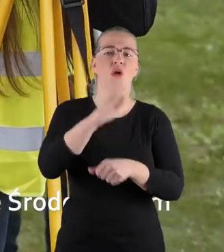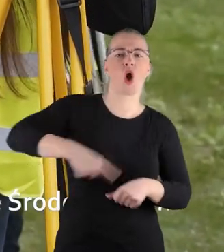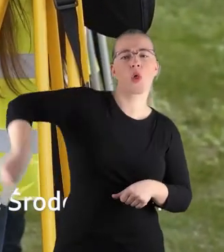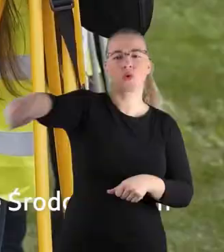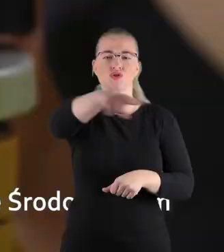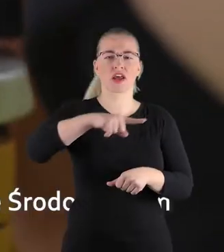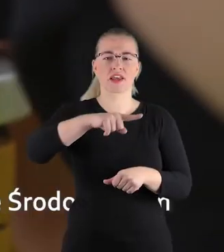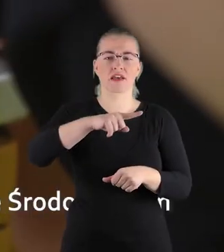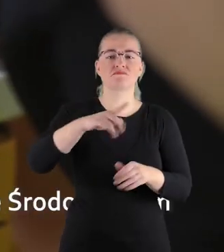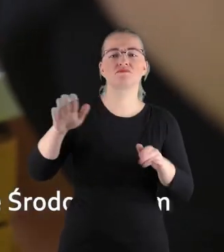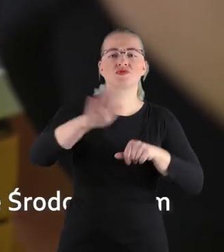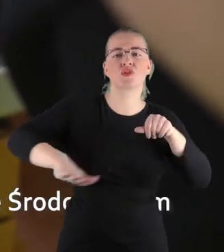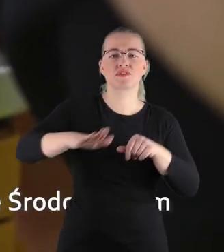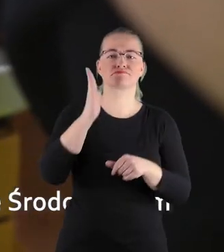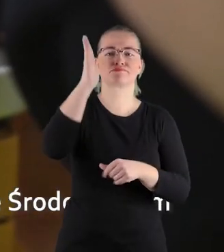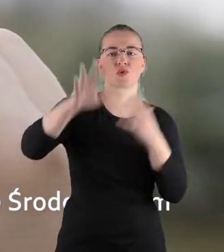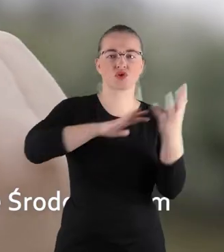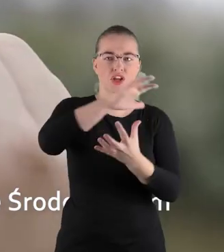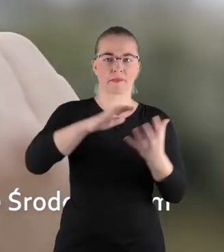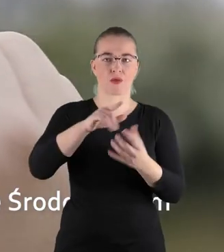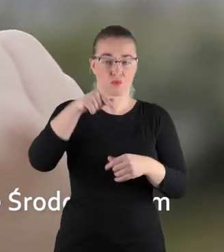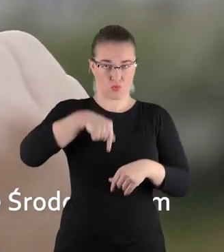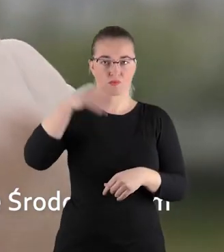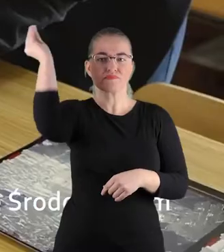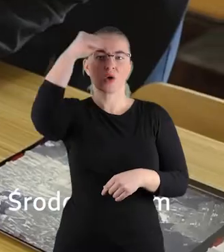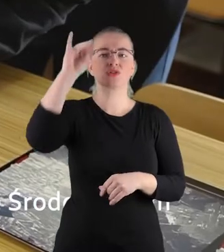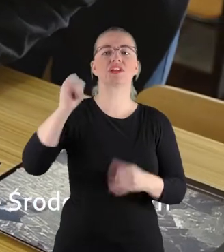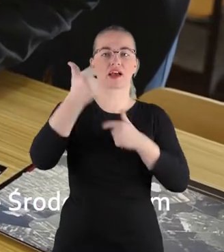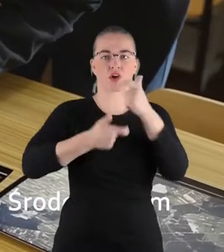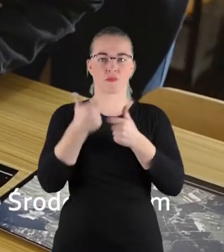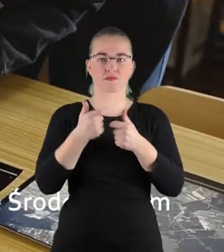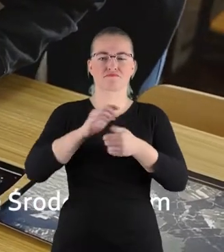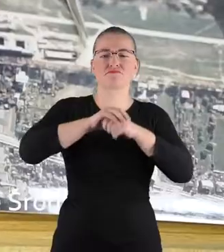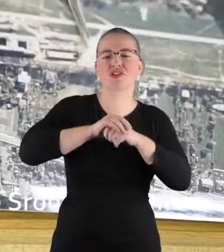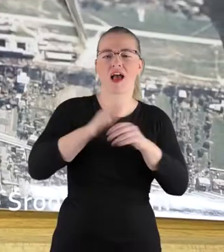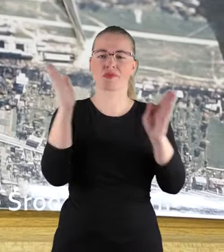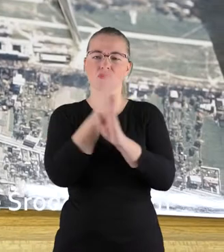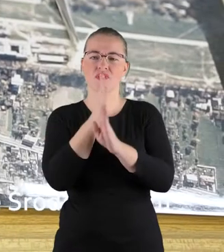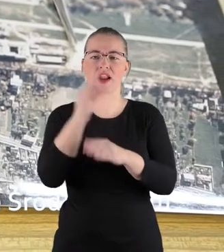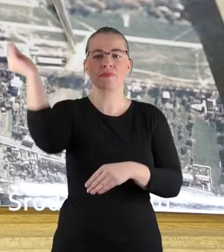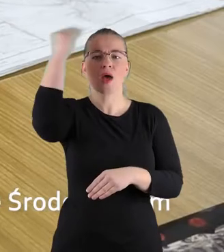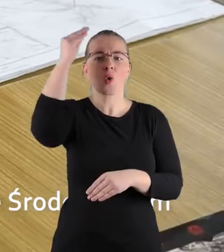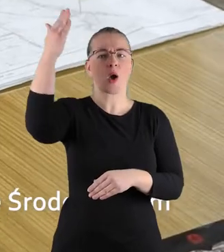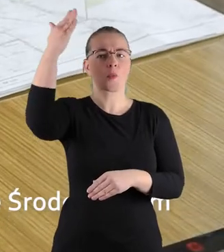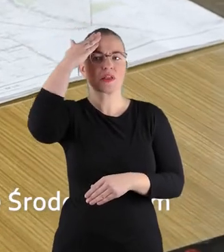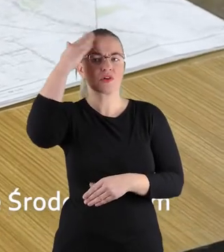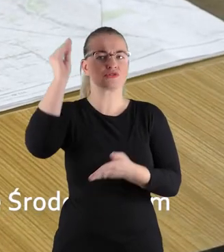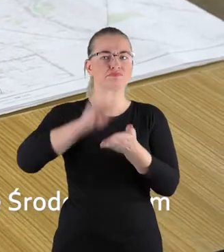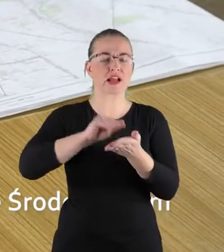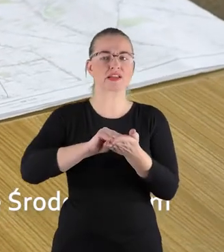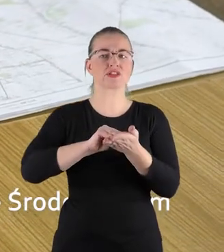otoczenia oraz przyszłość naszej planety. U nas nauczysz się, jak to robić. W przyjaznej atmosferze zdobędziesz wiedzę i umiejętności